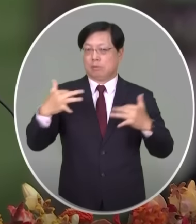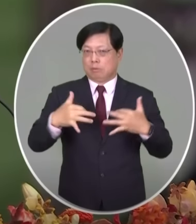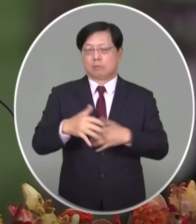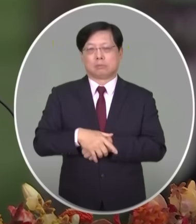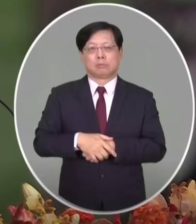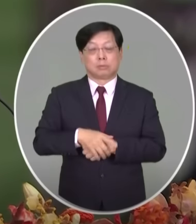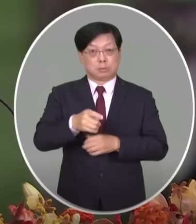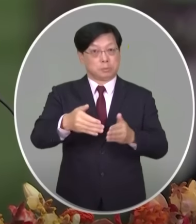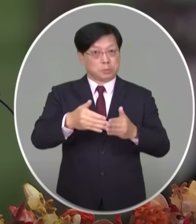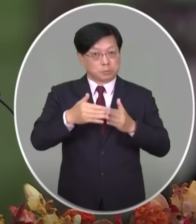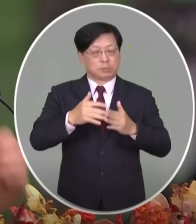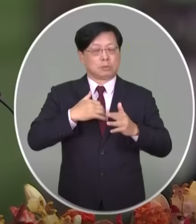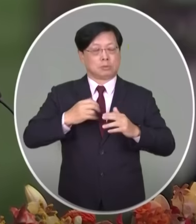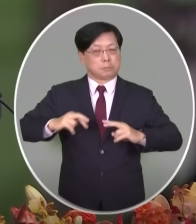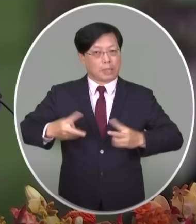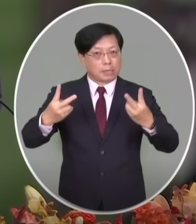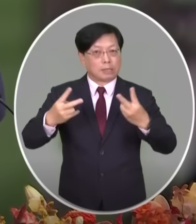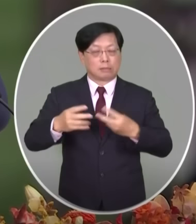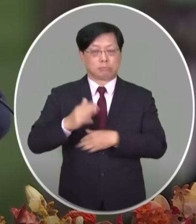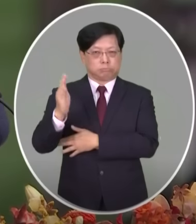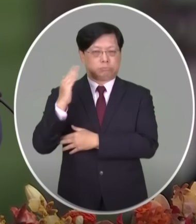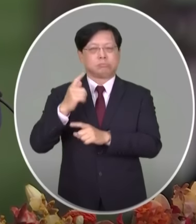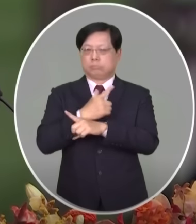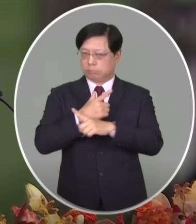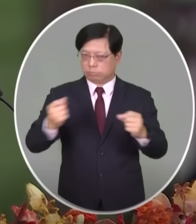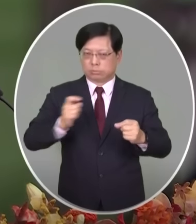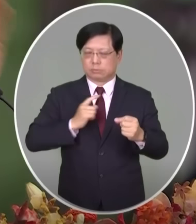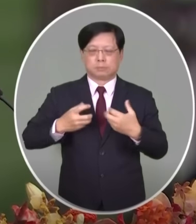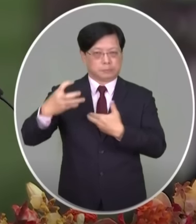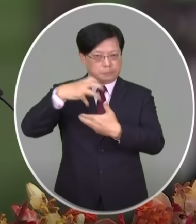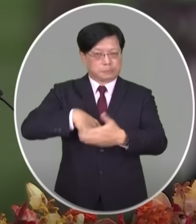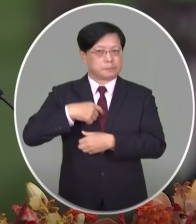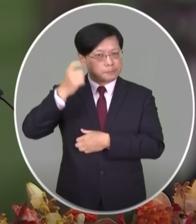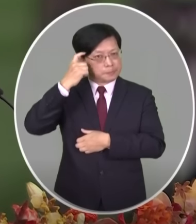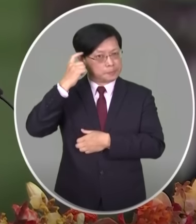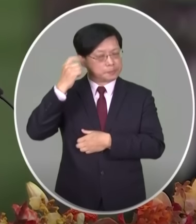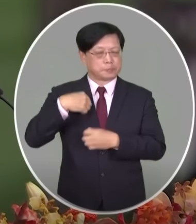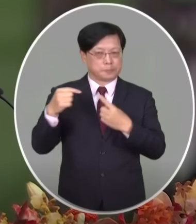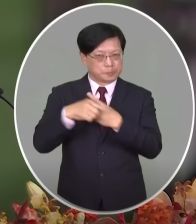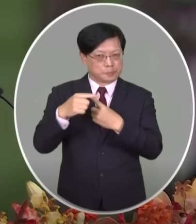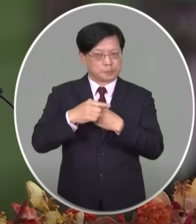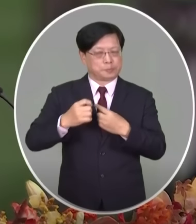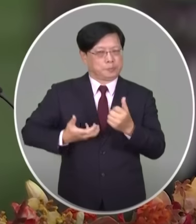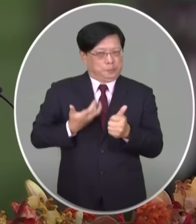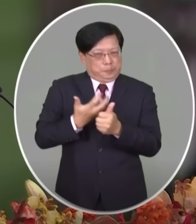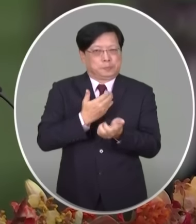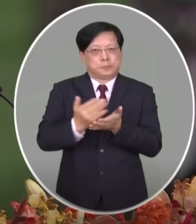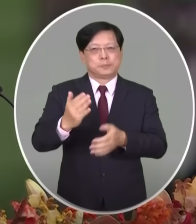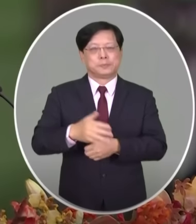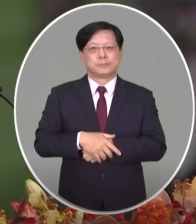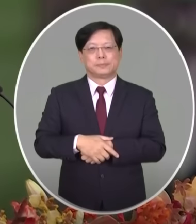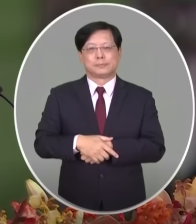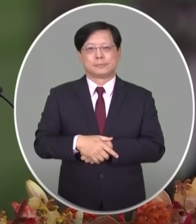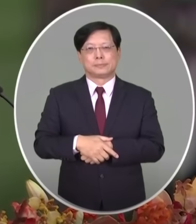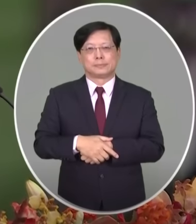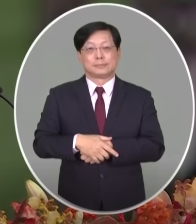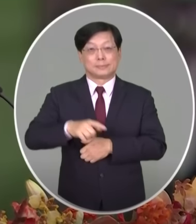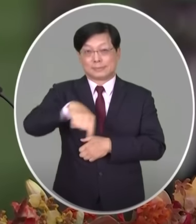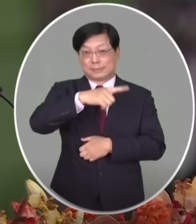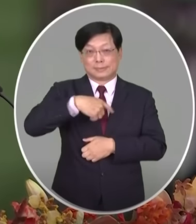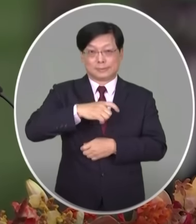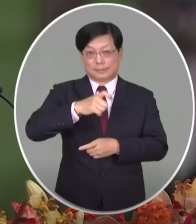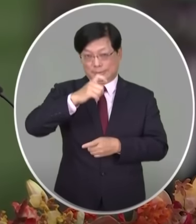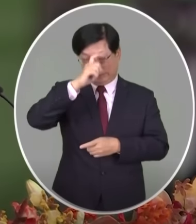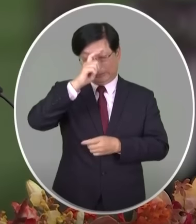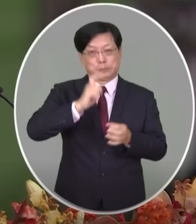会需要的改革，政府都会积极以对，全力以赴。大家希望收